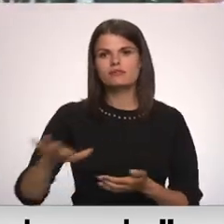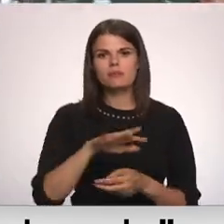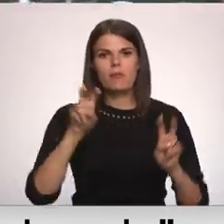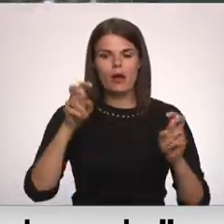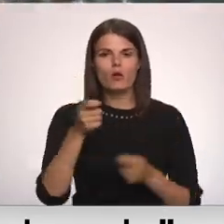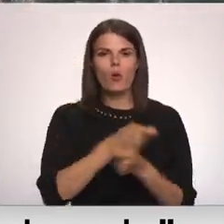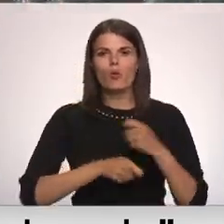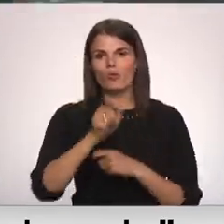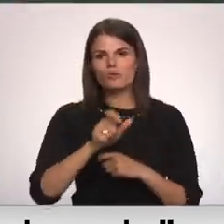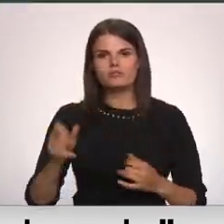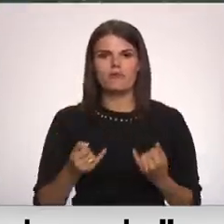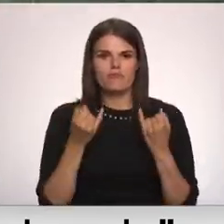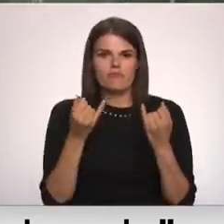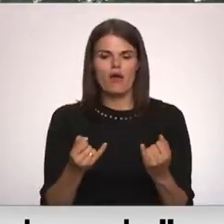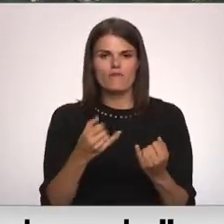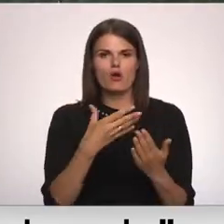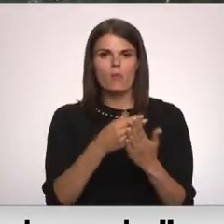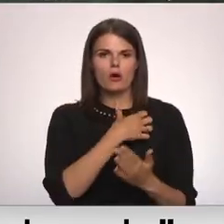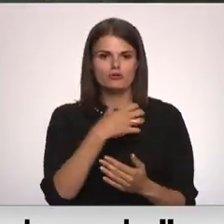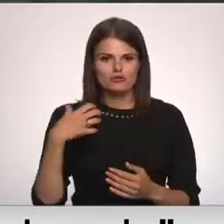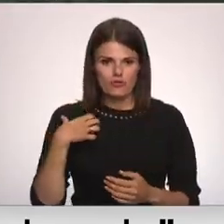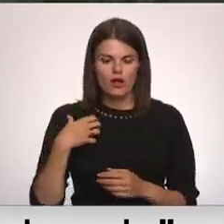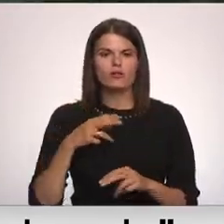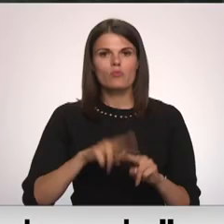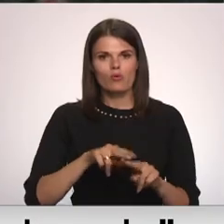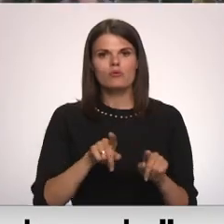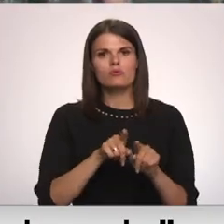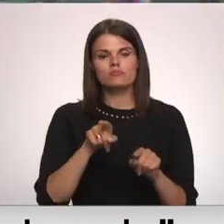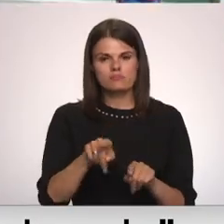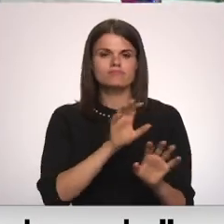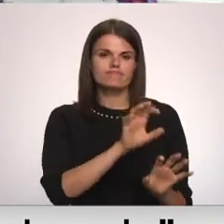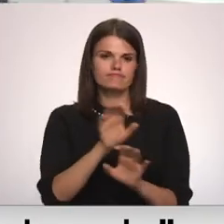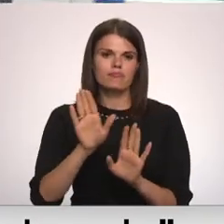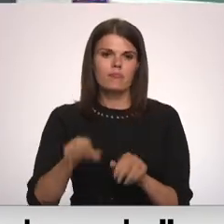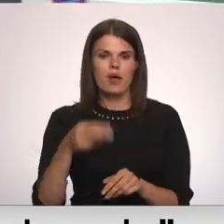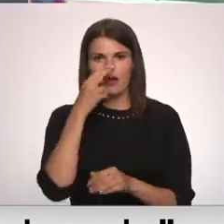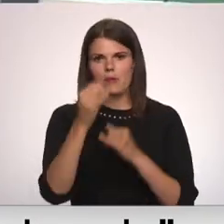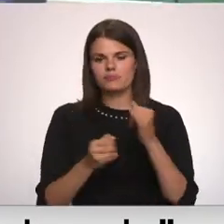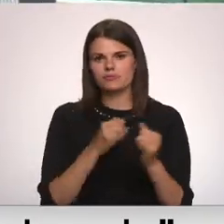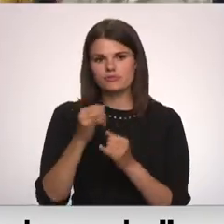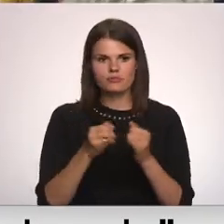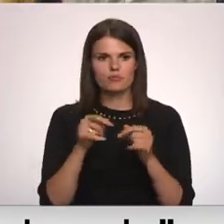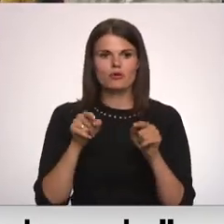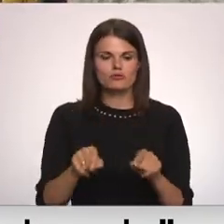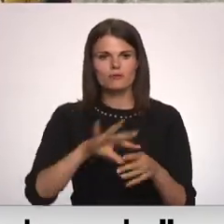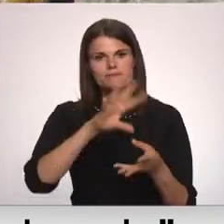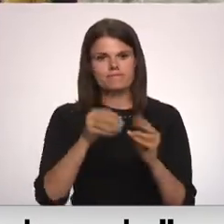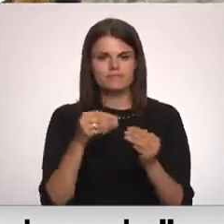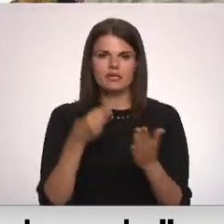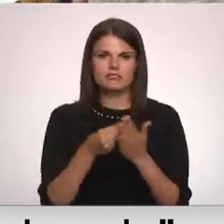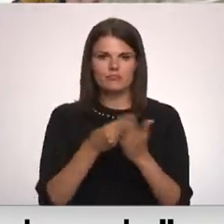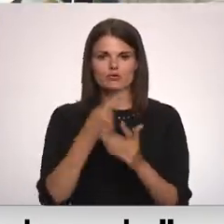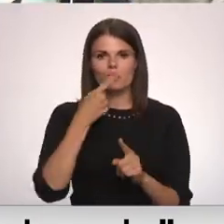dāvana pašvaldībai, kam arī būs jārūpējis par tā apsaimniekošanu. Multifunkcionālā parka izveida uzņēmējiem izmaksājusi jau